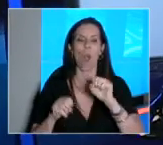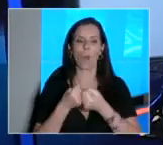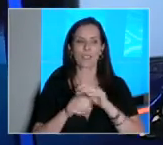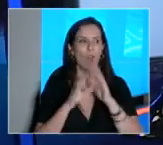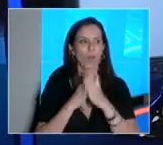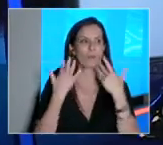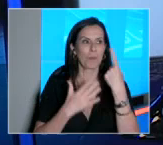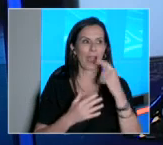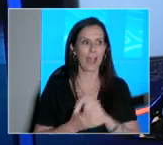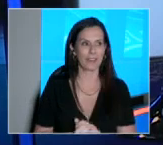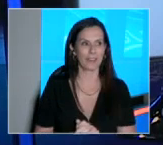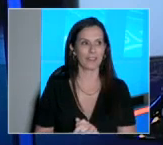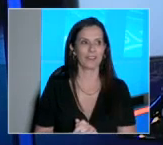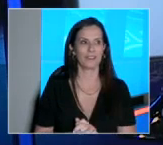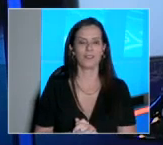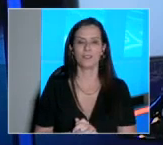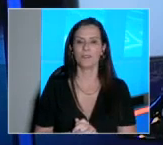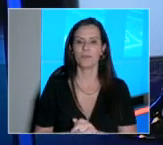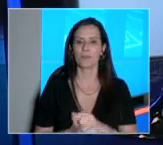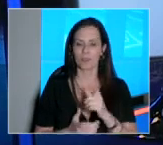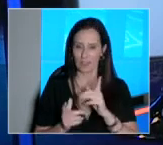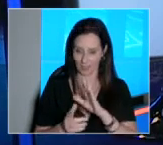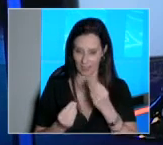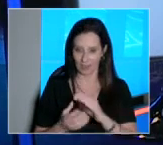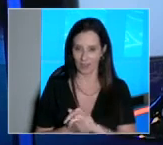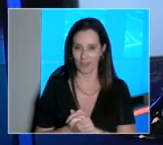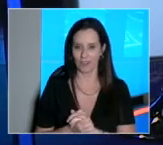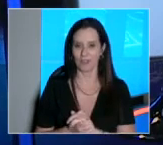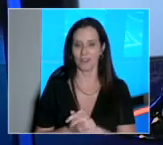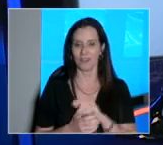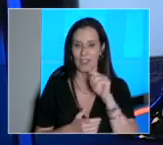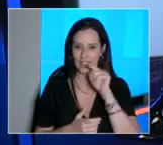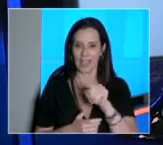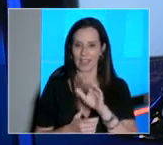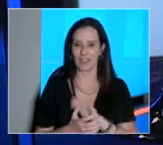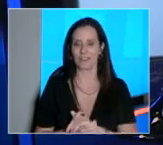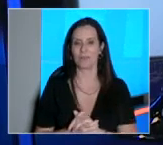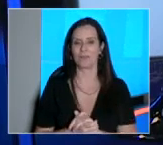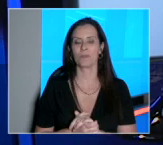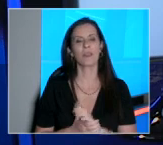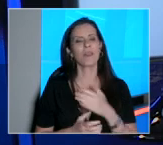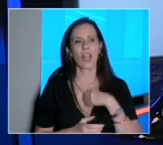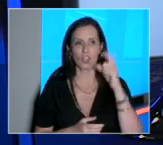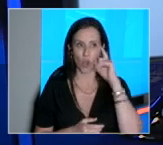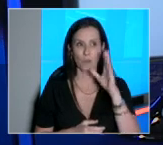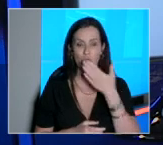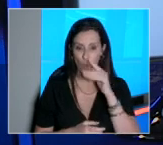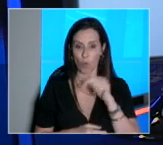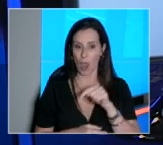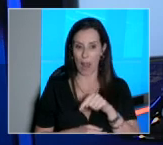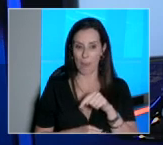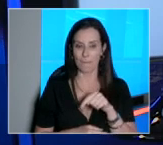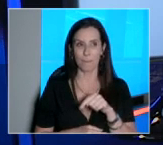עם סיפור אחד כאילו כל הסובלנות עפה מהחלון, אבל חכי רגע עוד שנייה. תכף נגיע לאיך היא נחרבת גם, אבל אני חושבת